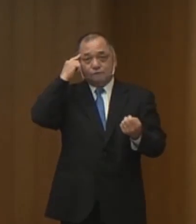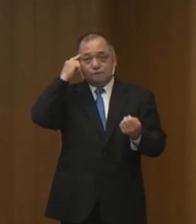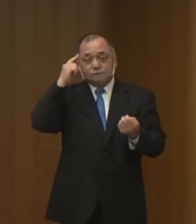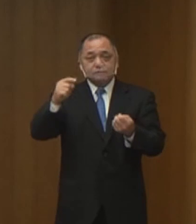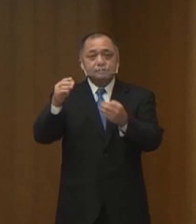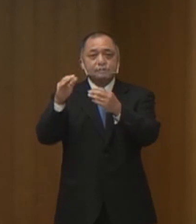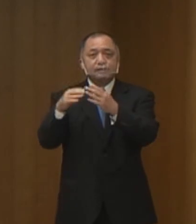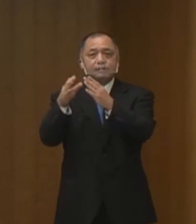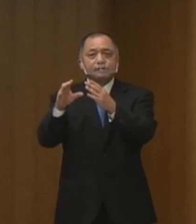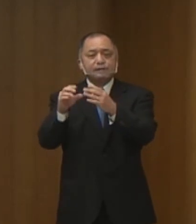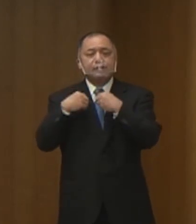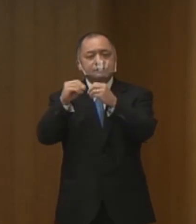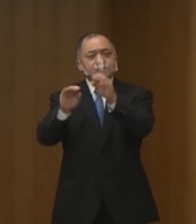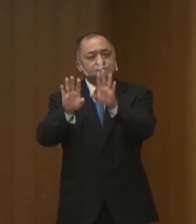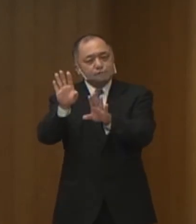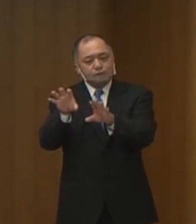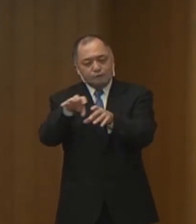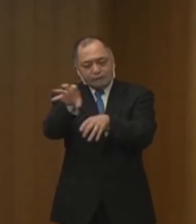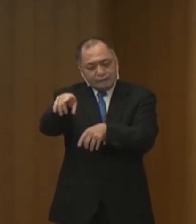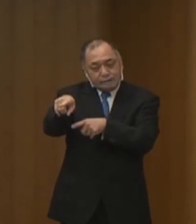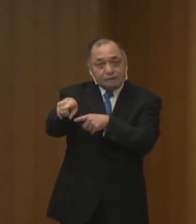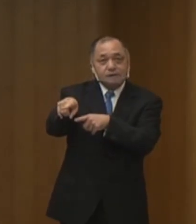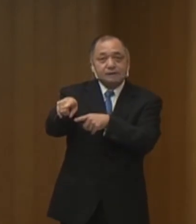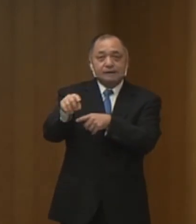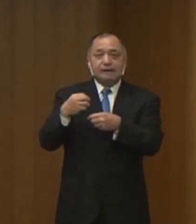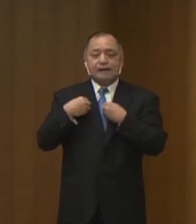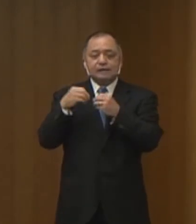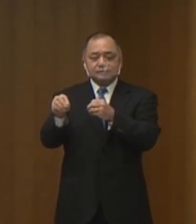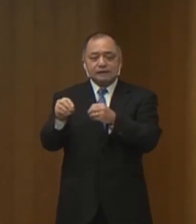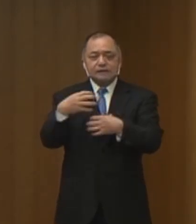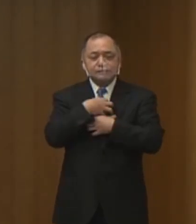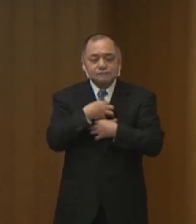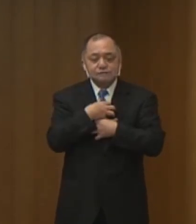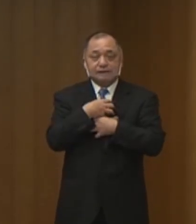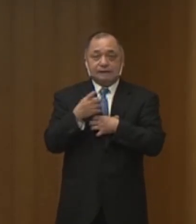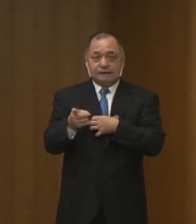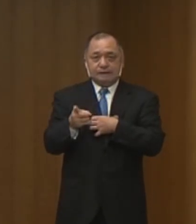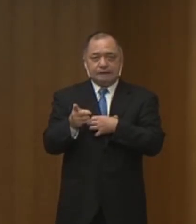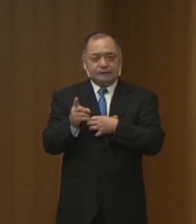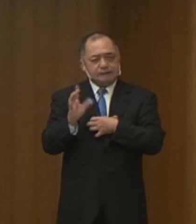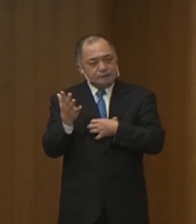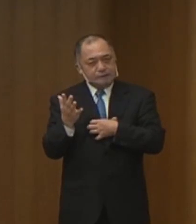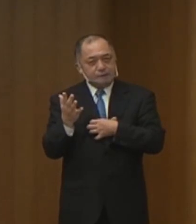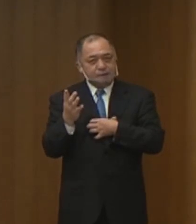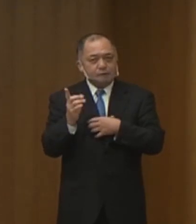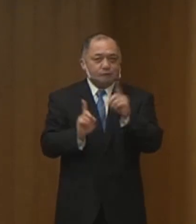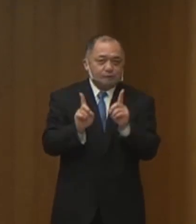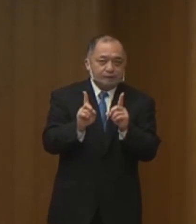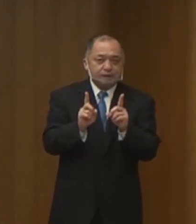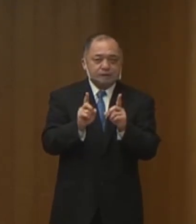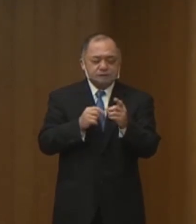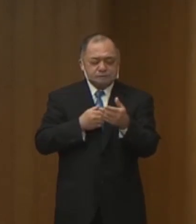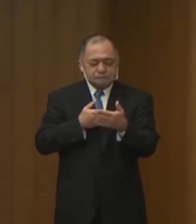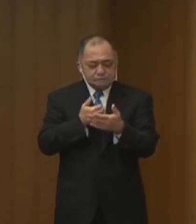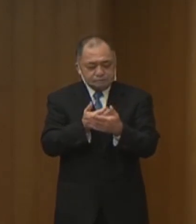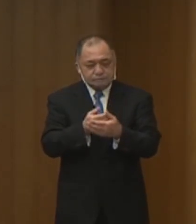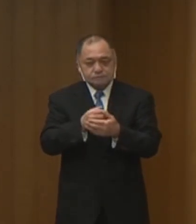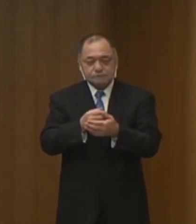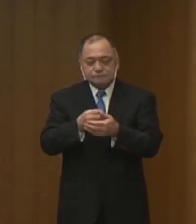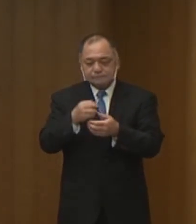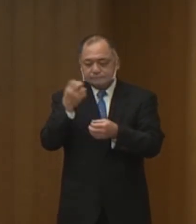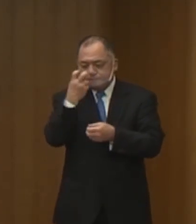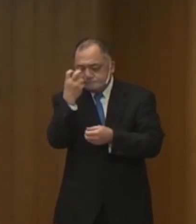地で予定される行動について、感染リスクがないかどうか十分に確認をしていただきたいという